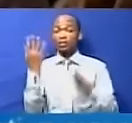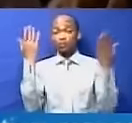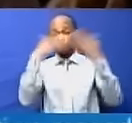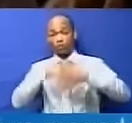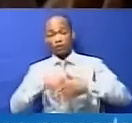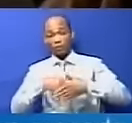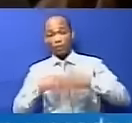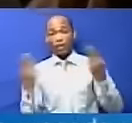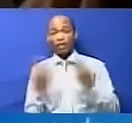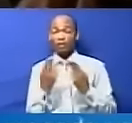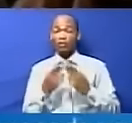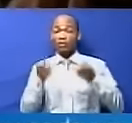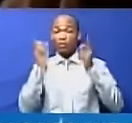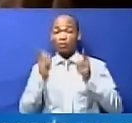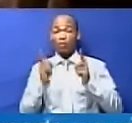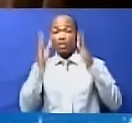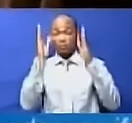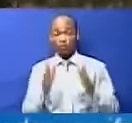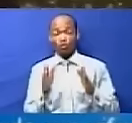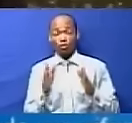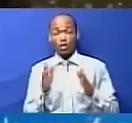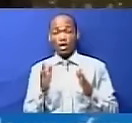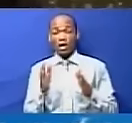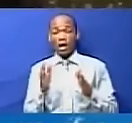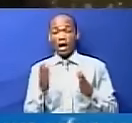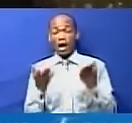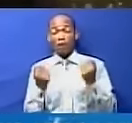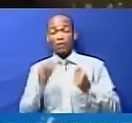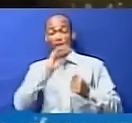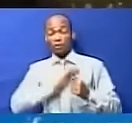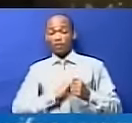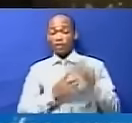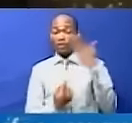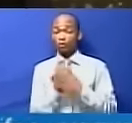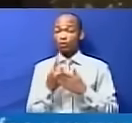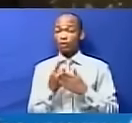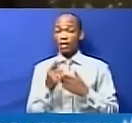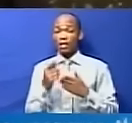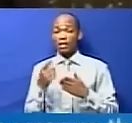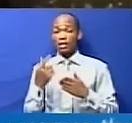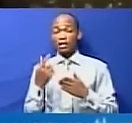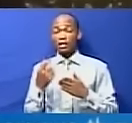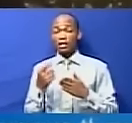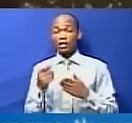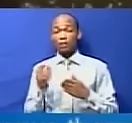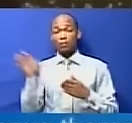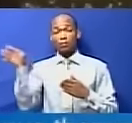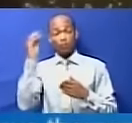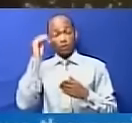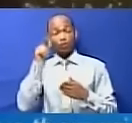tu iny huku je mwalimu mkuu unida nayo inaka kwa muju wa utara haji maad